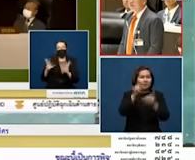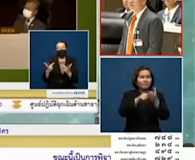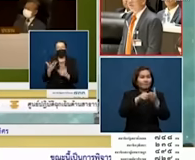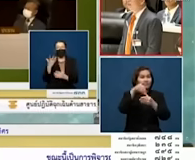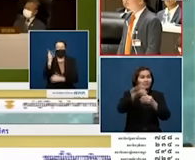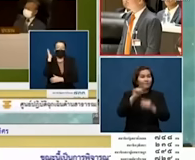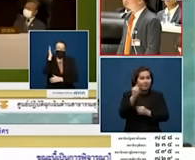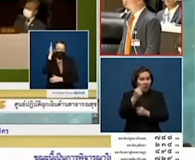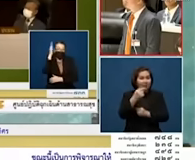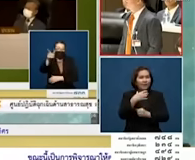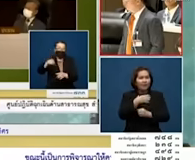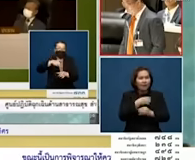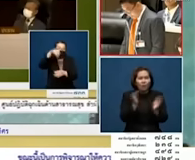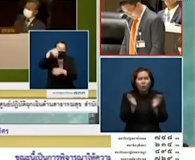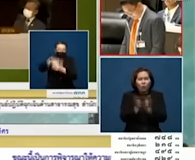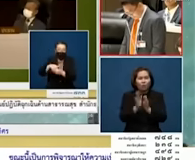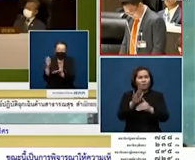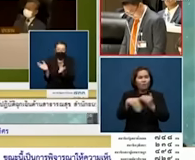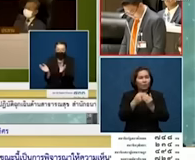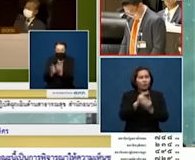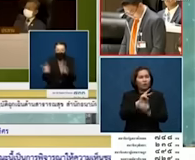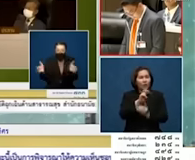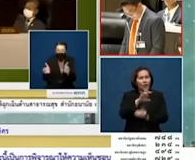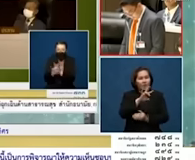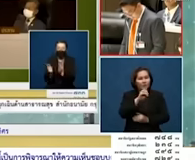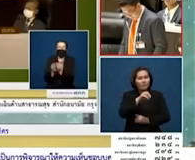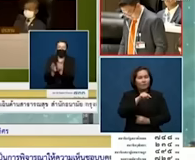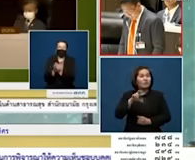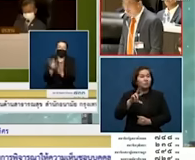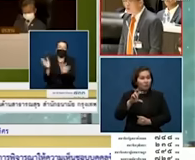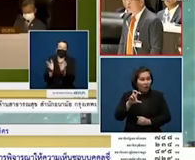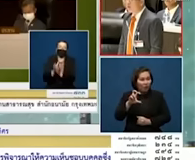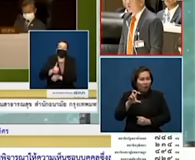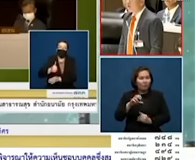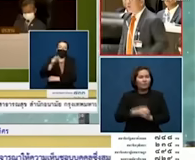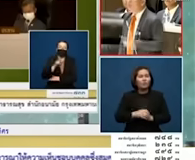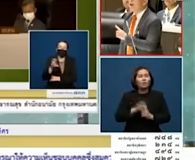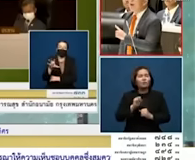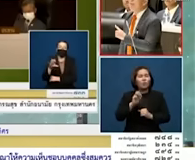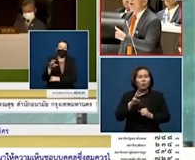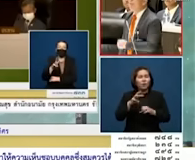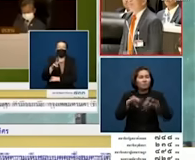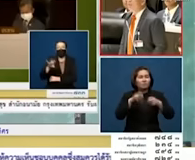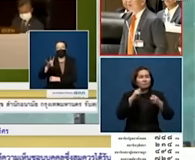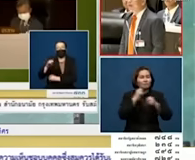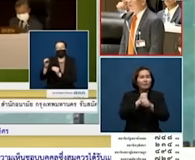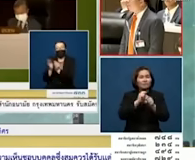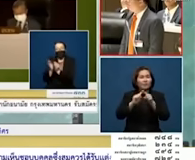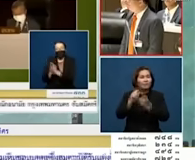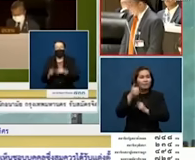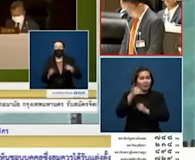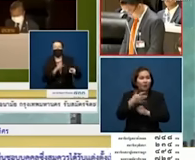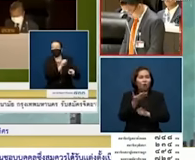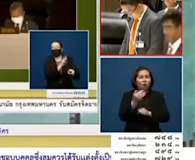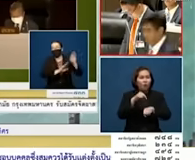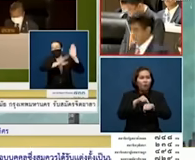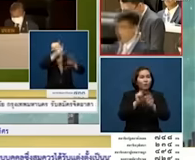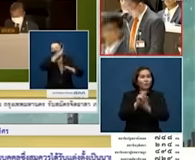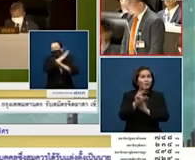แล้ววิโรจน์นี่ก็ไปเอาคลิปนี้มาเล่นทำไมก็ไม่รู้นะ นั่นน่ะสิ เ พราะเหตุการณ์มันเปลี่ยนไปแล้วไง โอ้โ